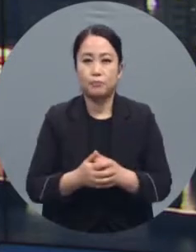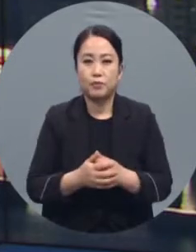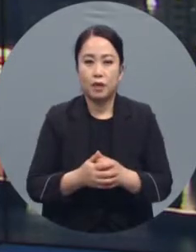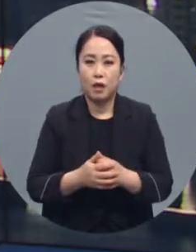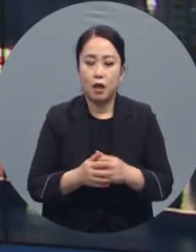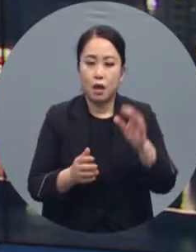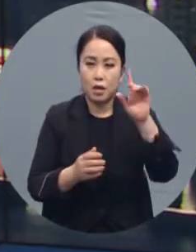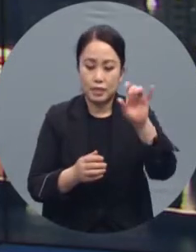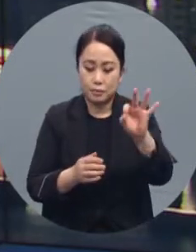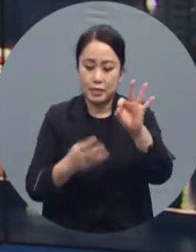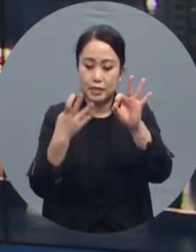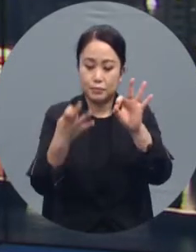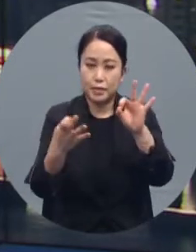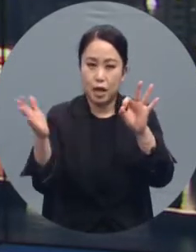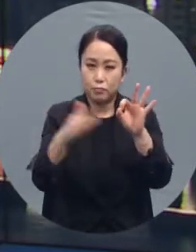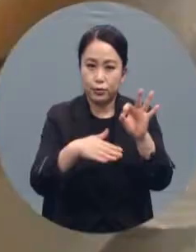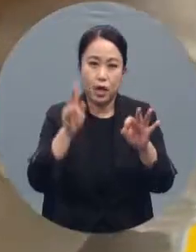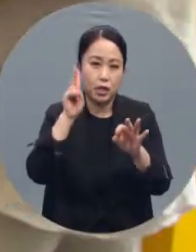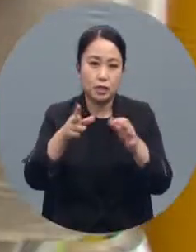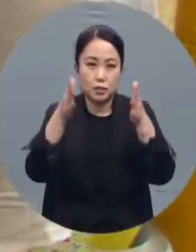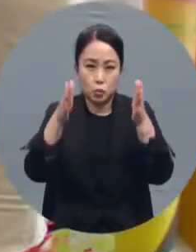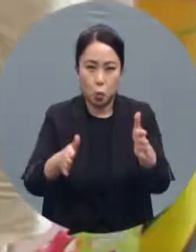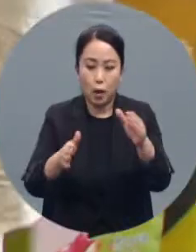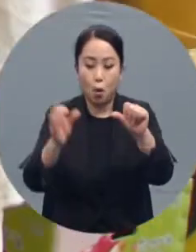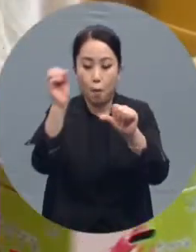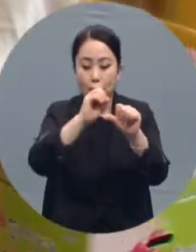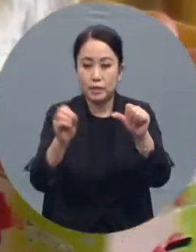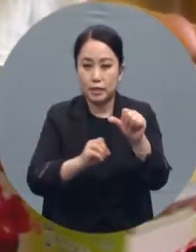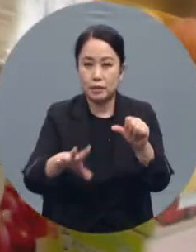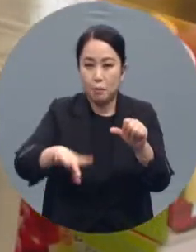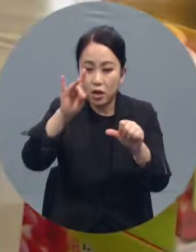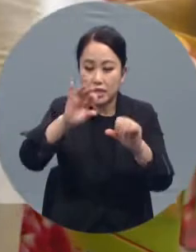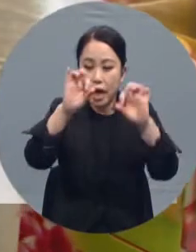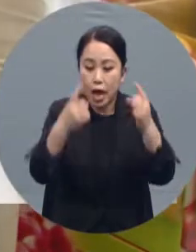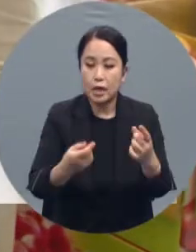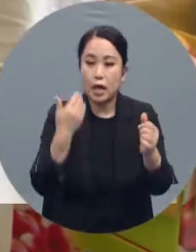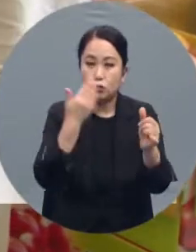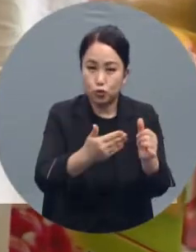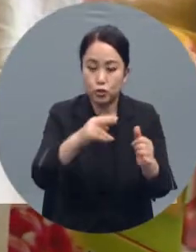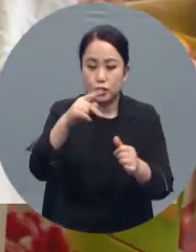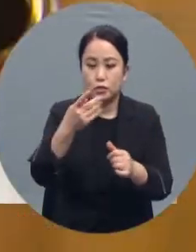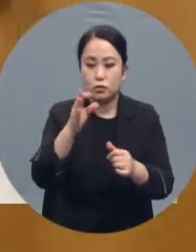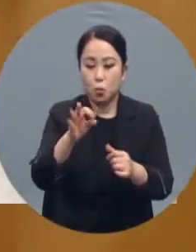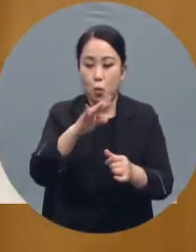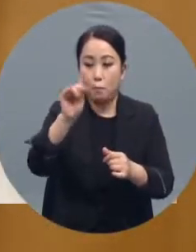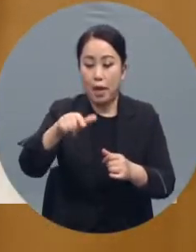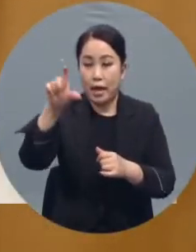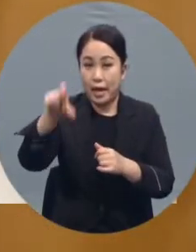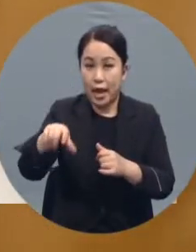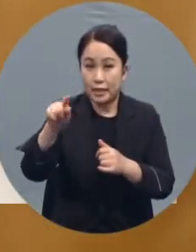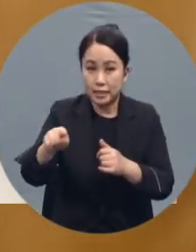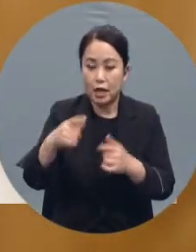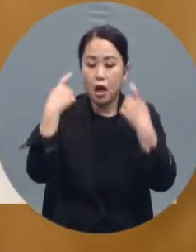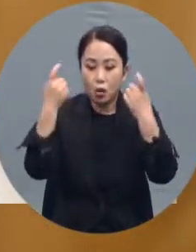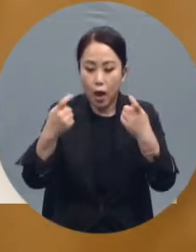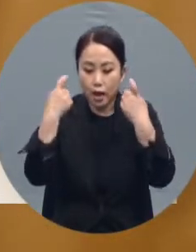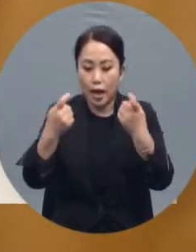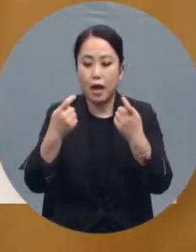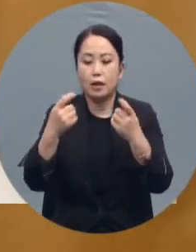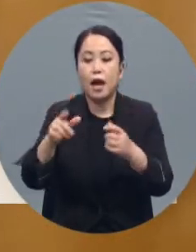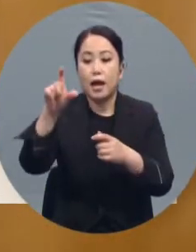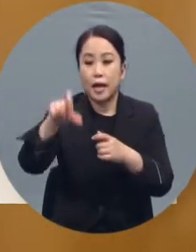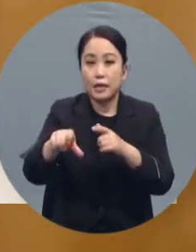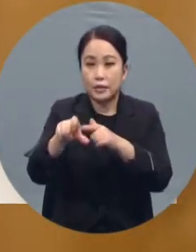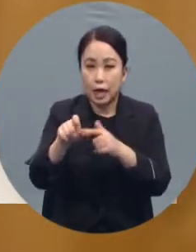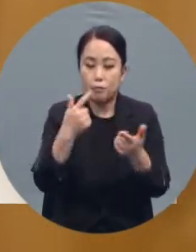오는 14일부터 이틀 동안 5%를 선 할인해주는 동백전 부산 관광 상품권 카드가 부산역과